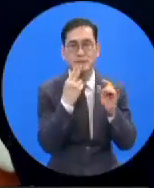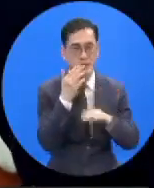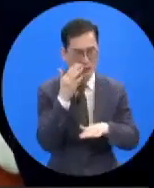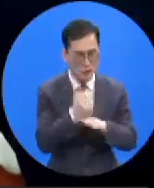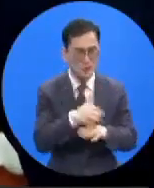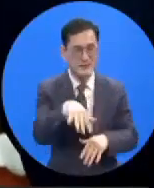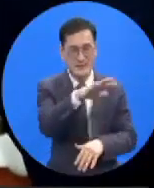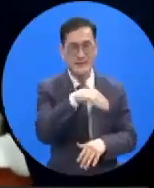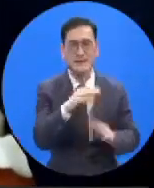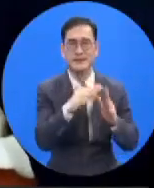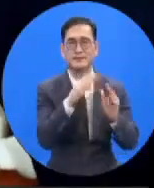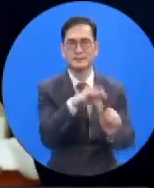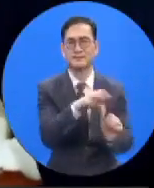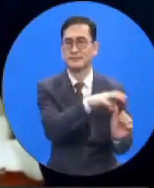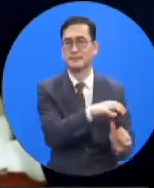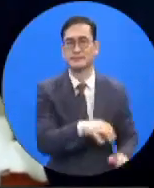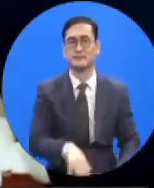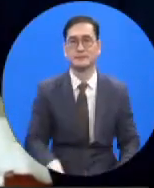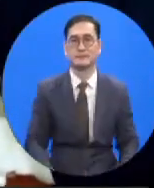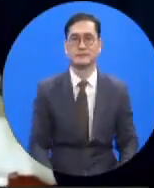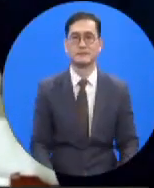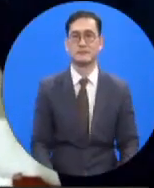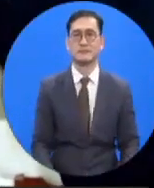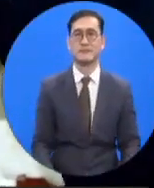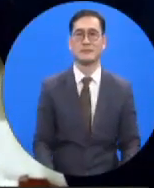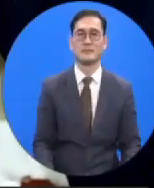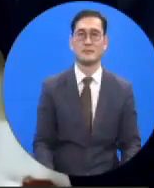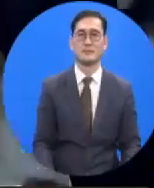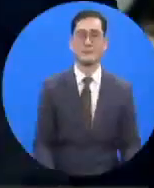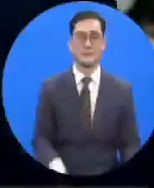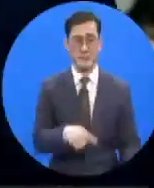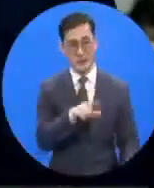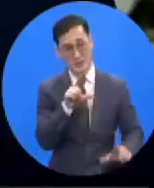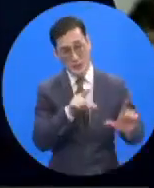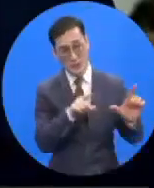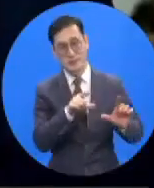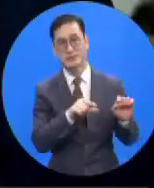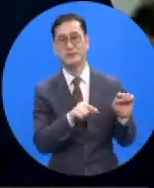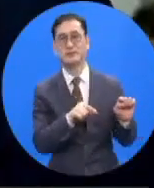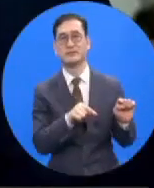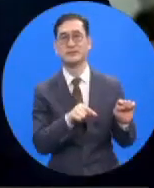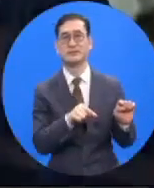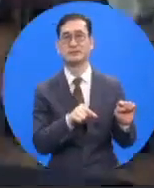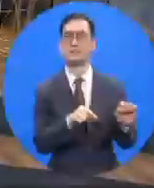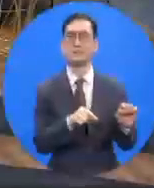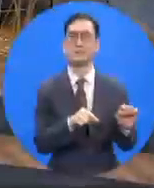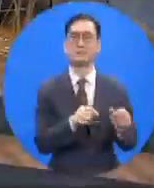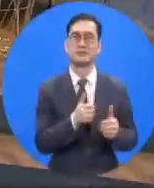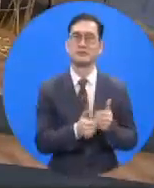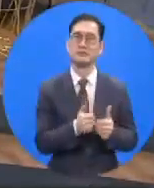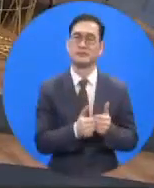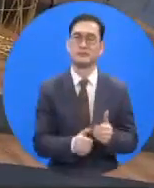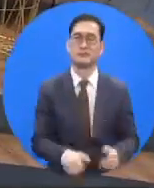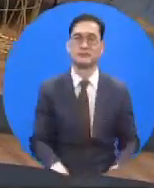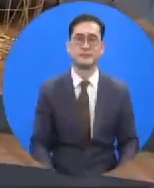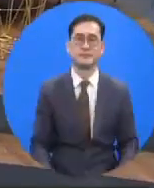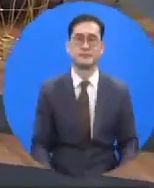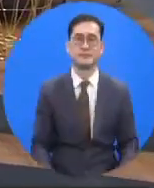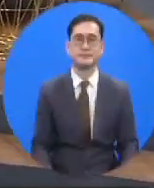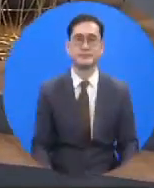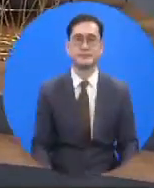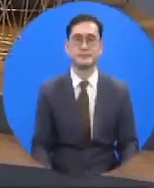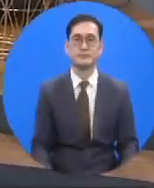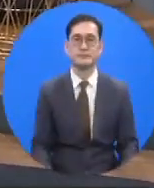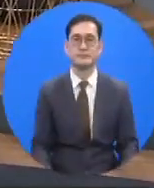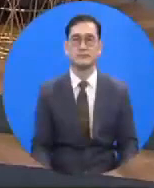장관도 마스크도 쓰지 않고 약수로 하는거 과연 지금 주연 잎의 이제 올바른 첫 신장과